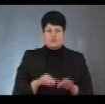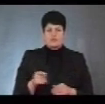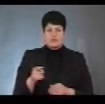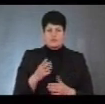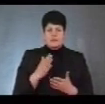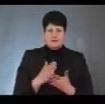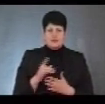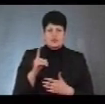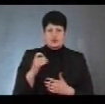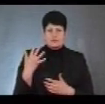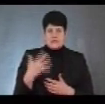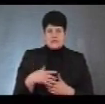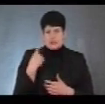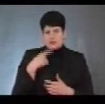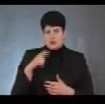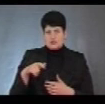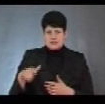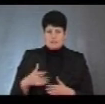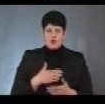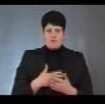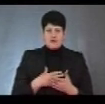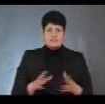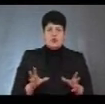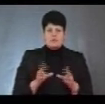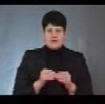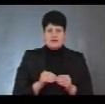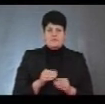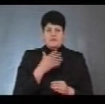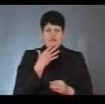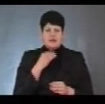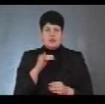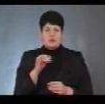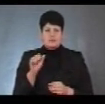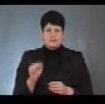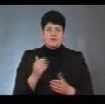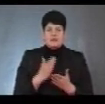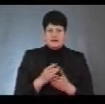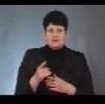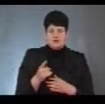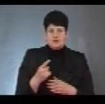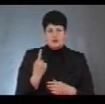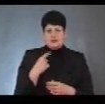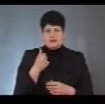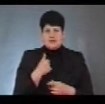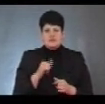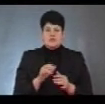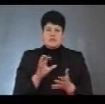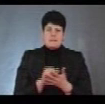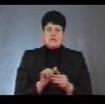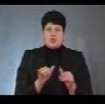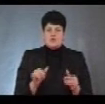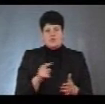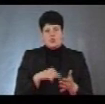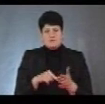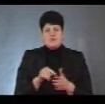нараховує більше 150 осіб. Громадське об'єднання «Файне.UA» діє у Тернополі понад рік. Об'єднання займається розвитку міста, населення